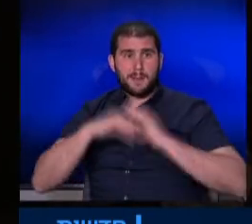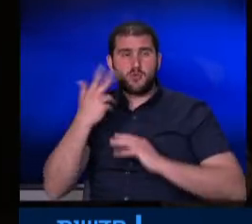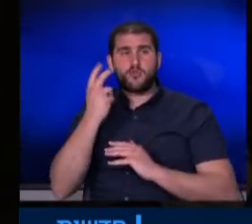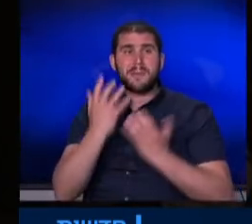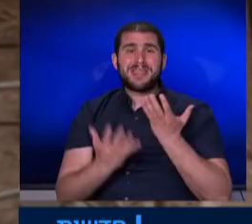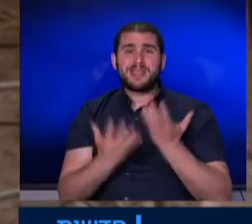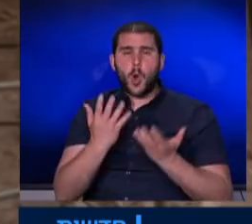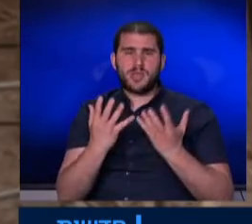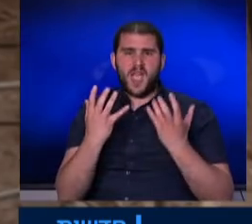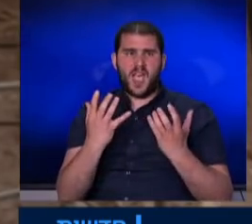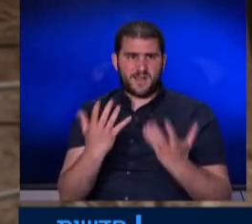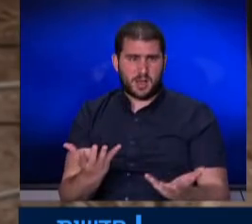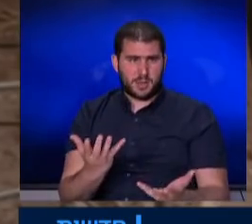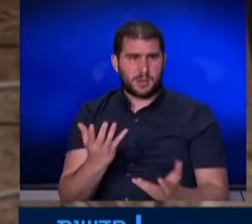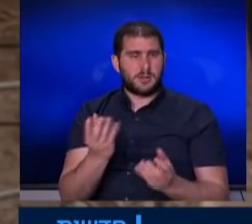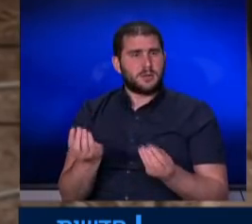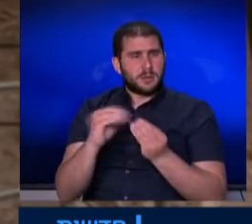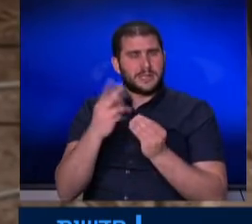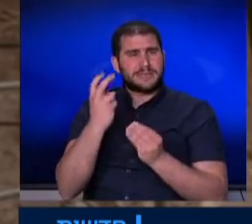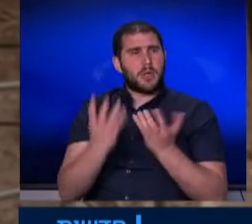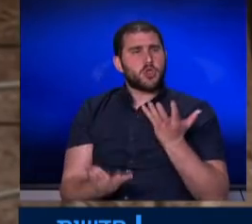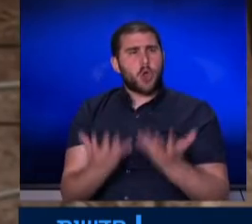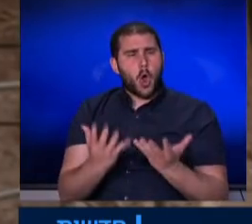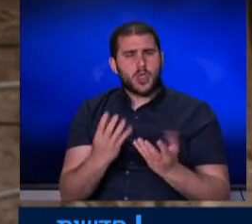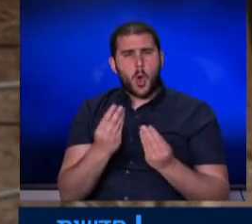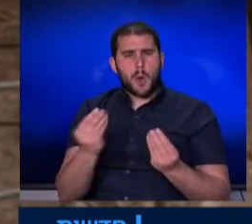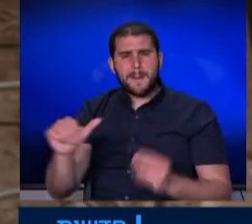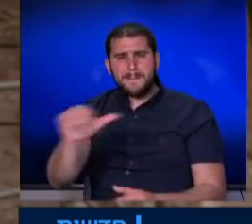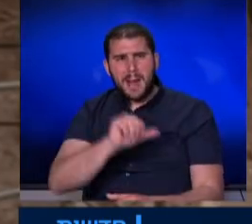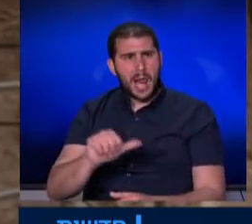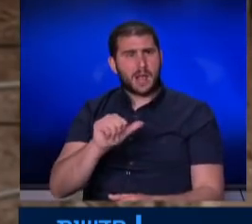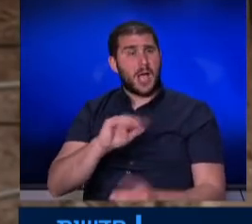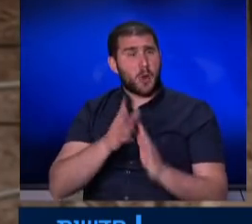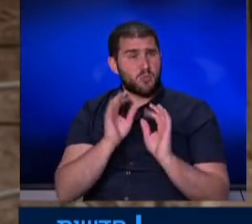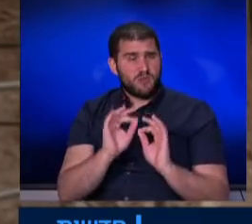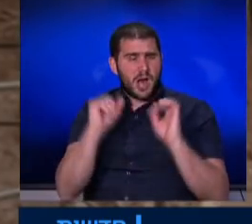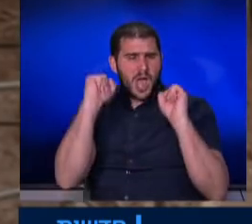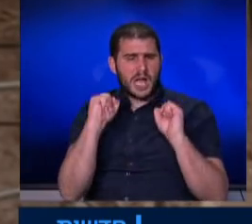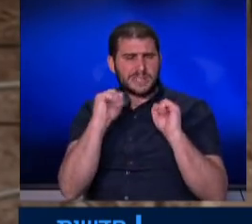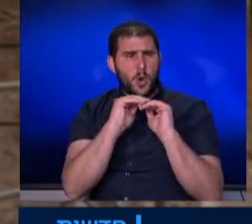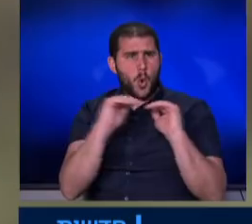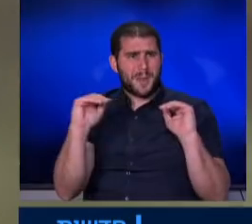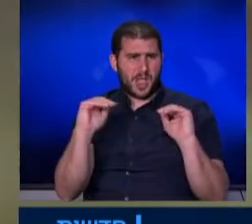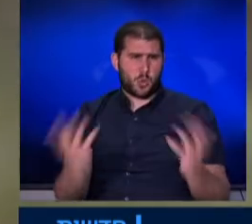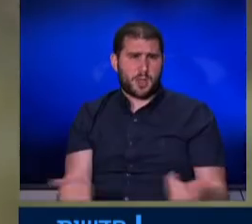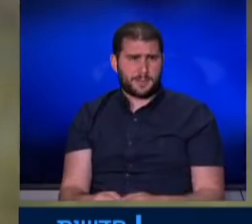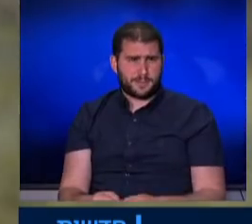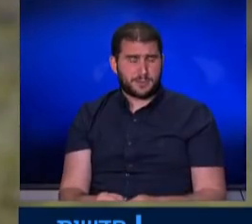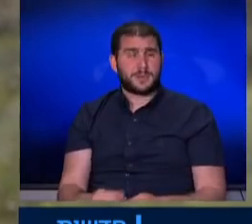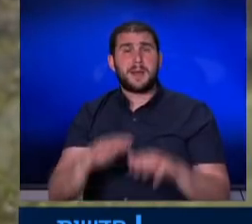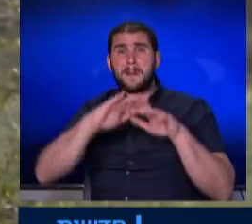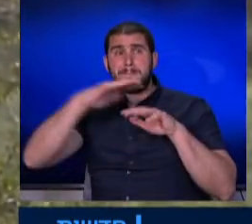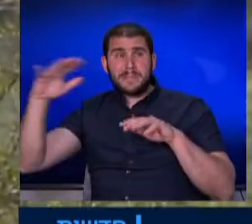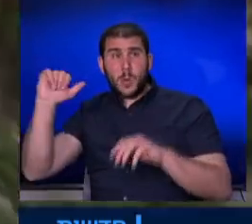30 טון אבן, העלינו 20 טון חומרי מליטה, וכל זה רק בשביל לייצב את הקומה התחתונה. מצוק ארבל